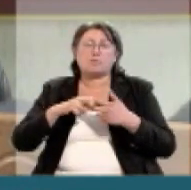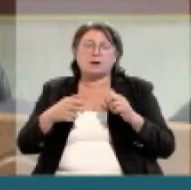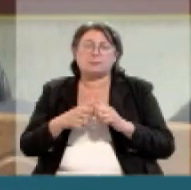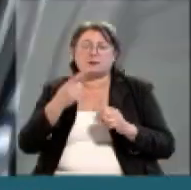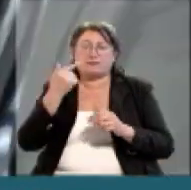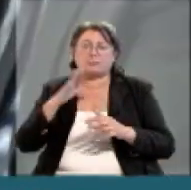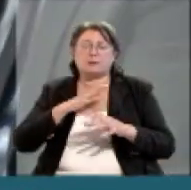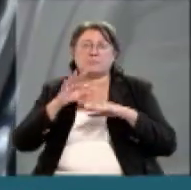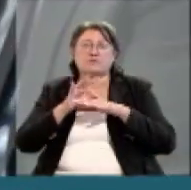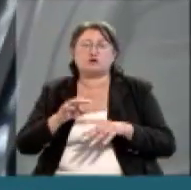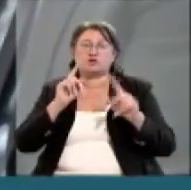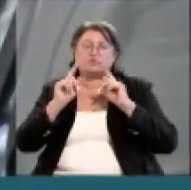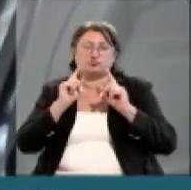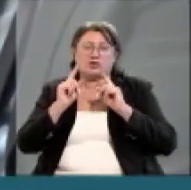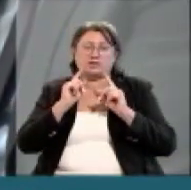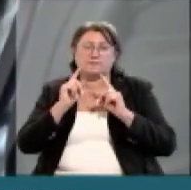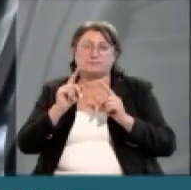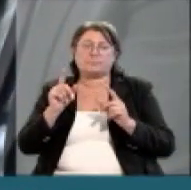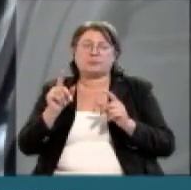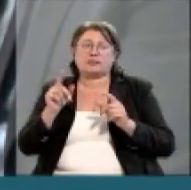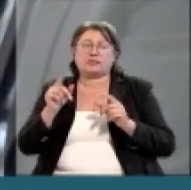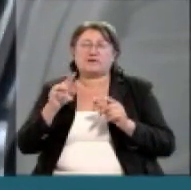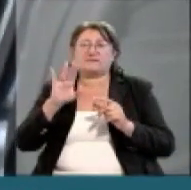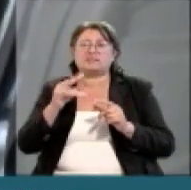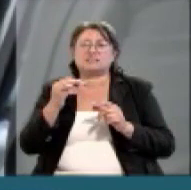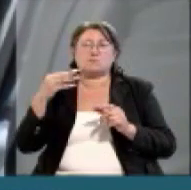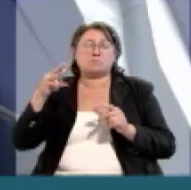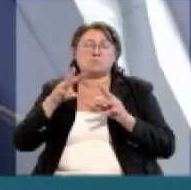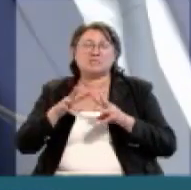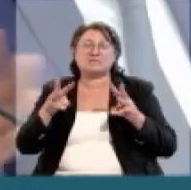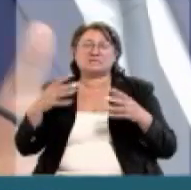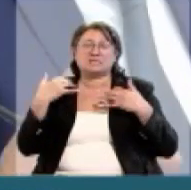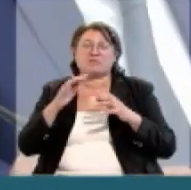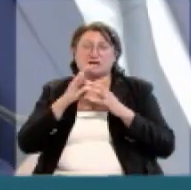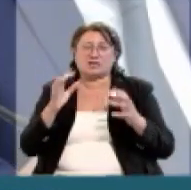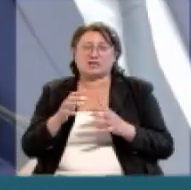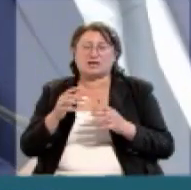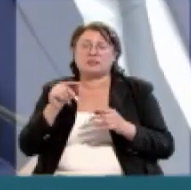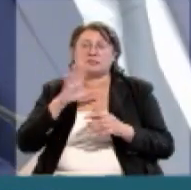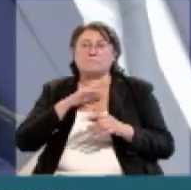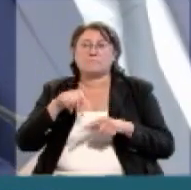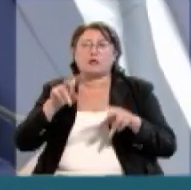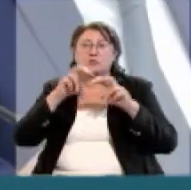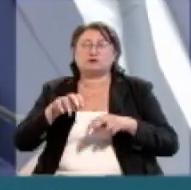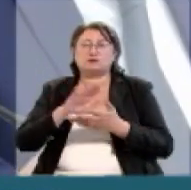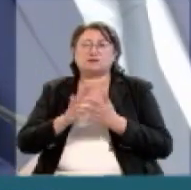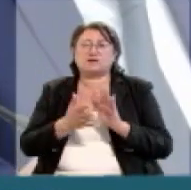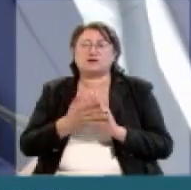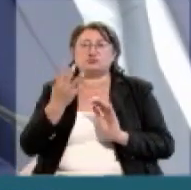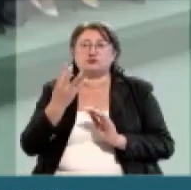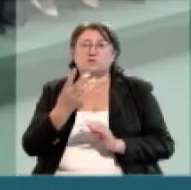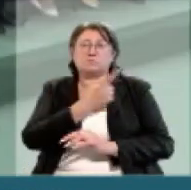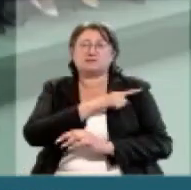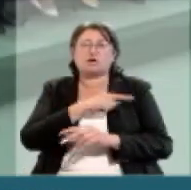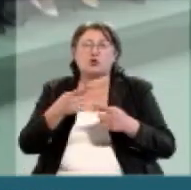Қазақстан Республикасының денсаулық сақтау вице-министрінің төрағалығымен селекторлық кеңес өткізілген. Онда Қостанай облысының 4